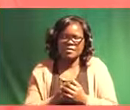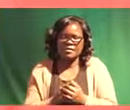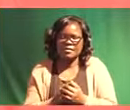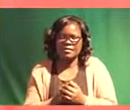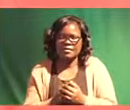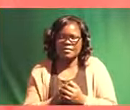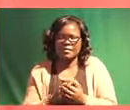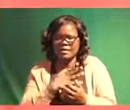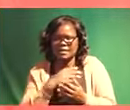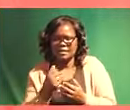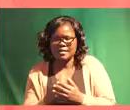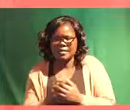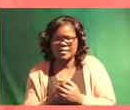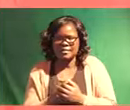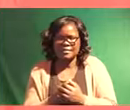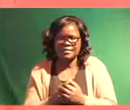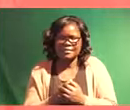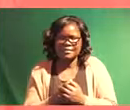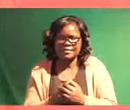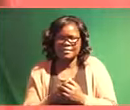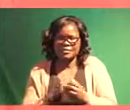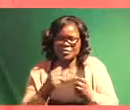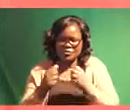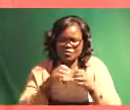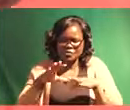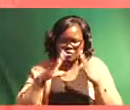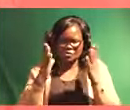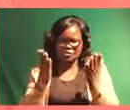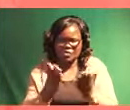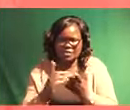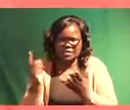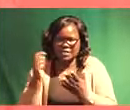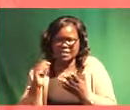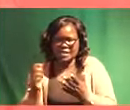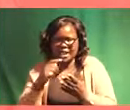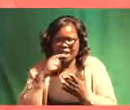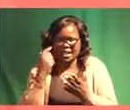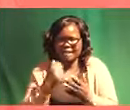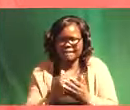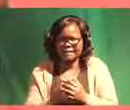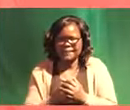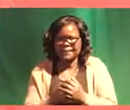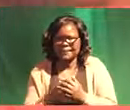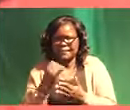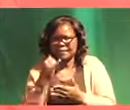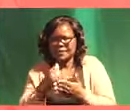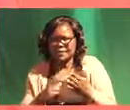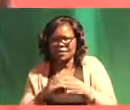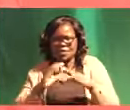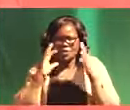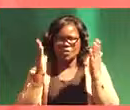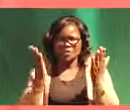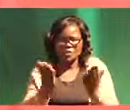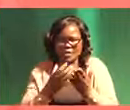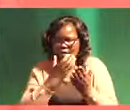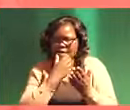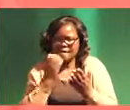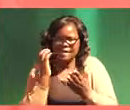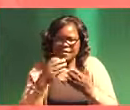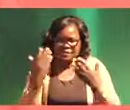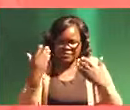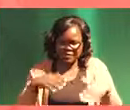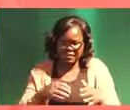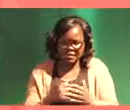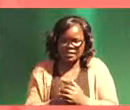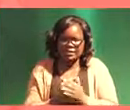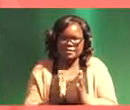mgongo wala wa mtumbu, ana ukabila wote, uwe ni Mtigania, uwe ni Mwegembe, uwe ni Mwimenti, wote Medeka Lentore anaunganisha. Pigeni Medeka